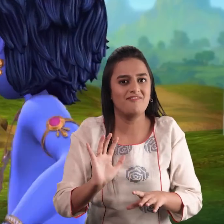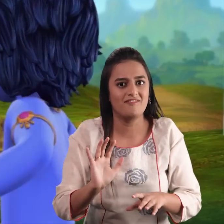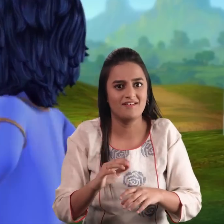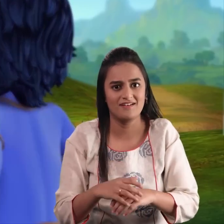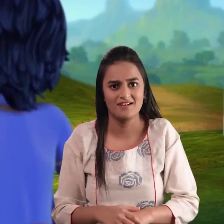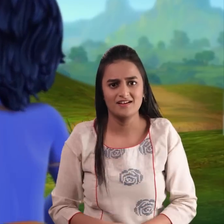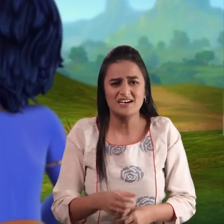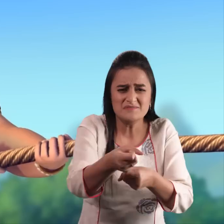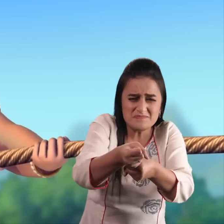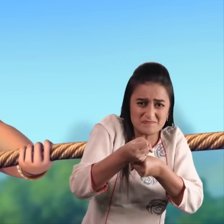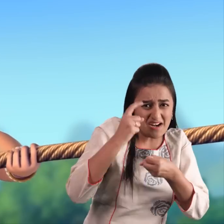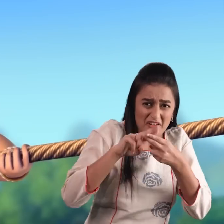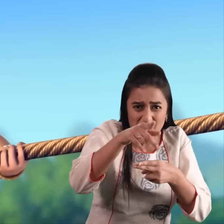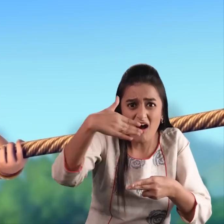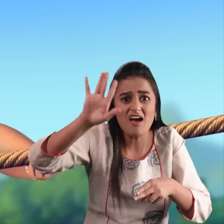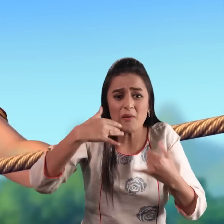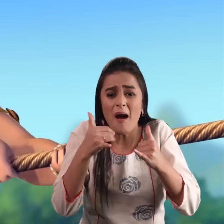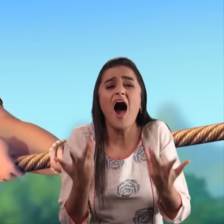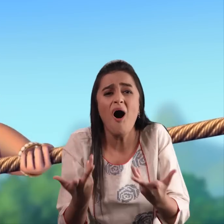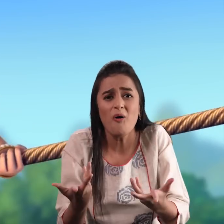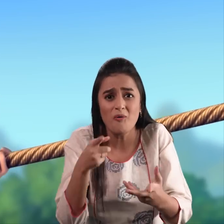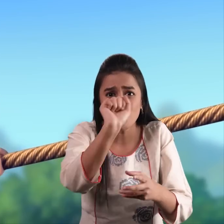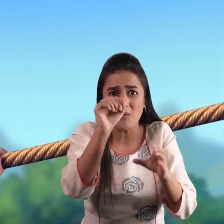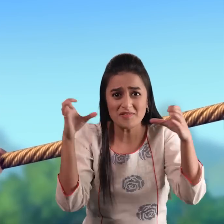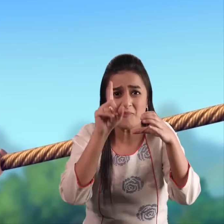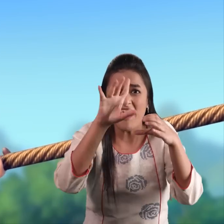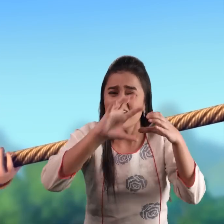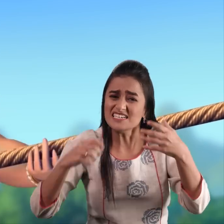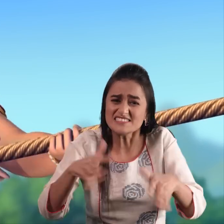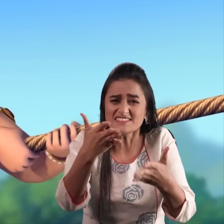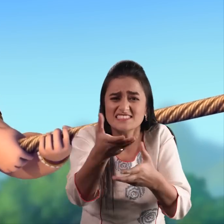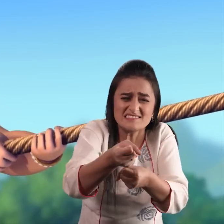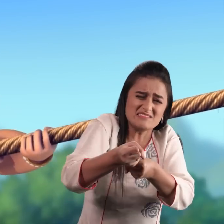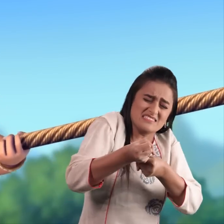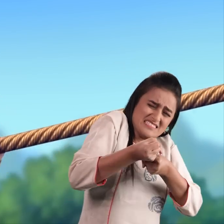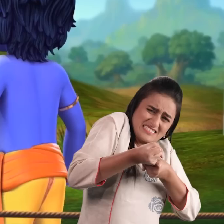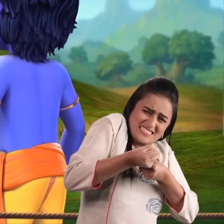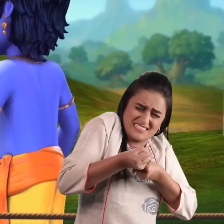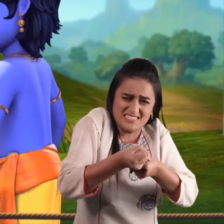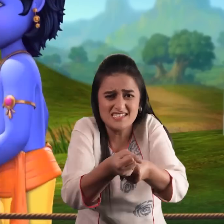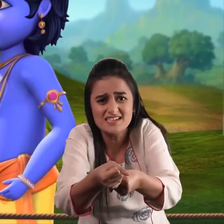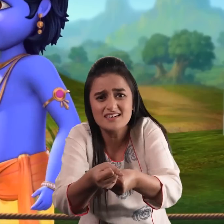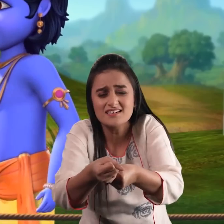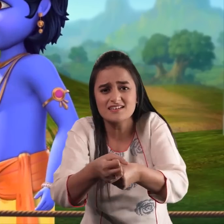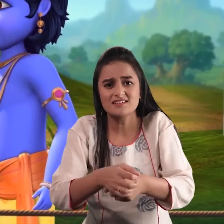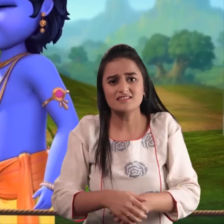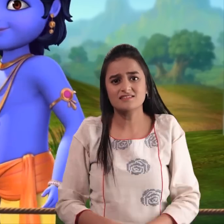है। मगर तुम चले गए तो खेल कैसे होगा? तुम्हारी और एक खिलाड़ी कम हो जाएगा।